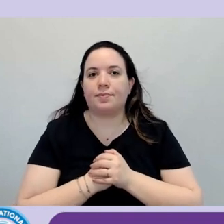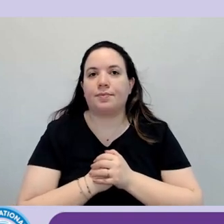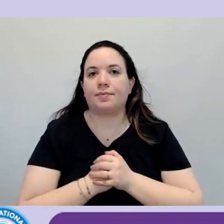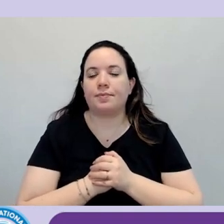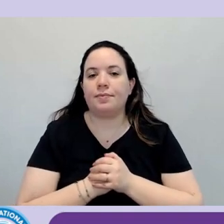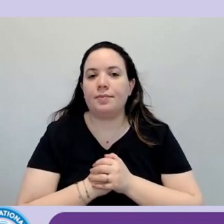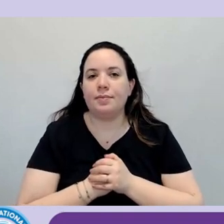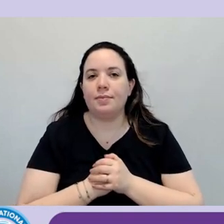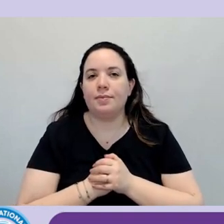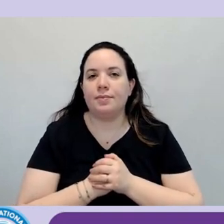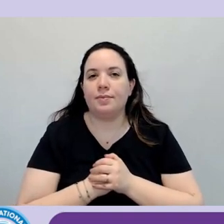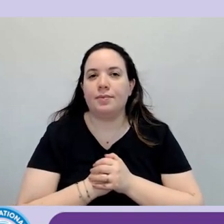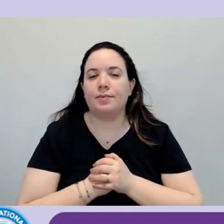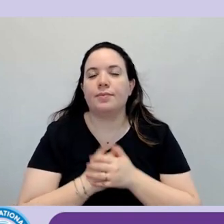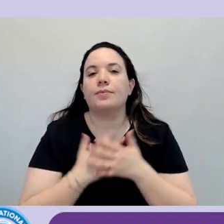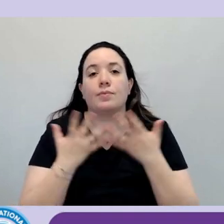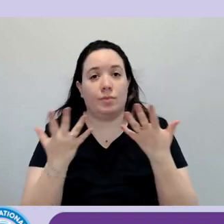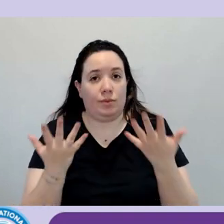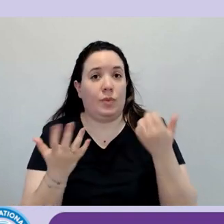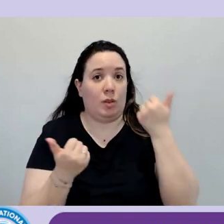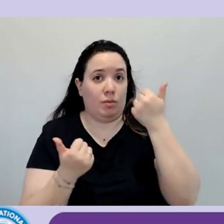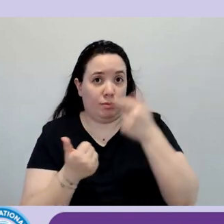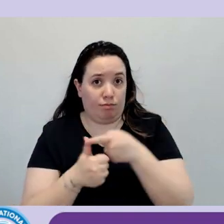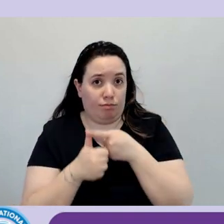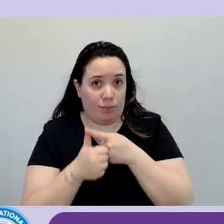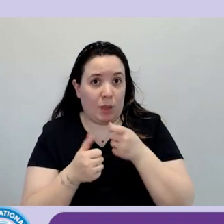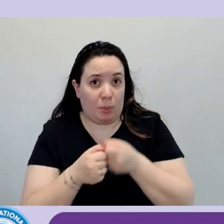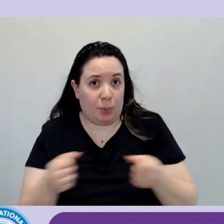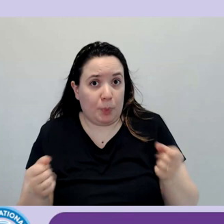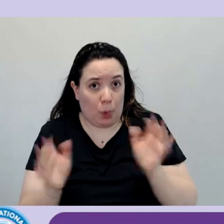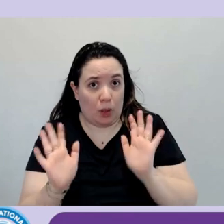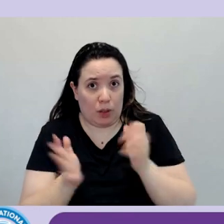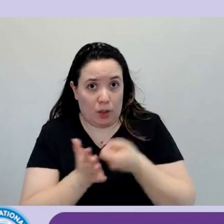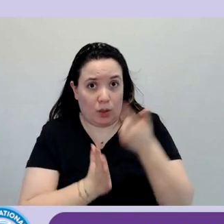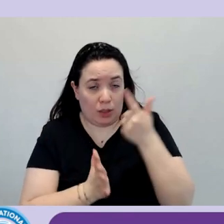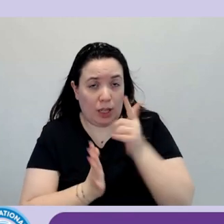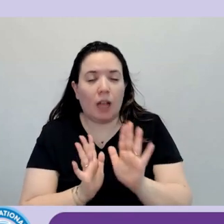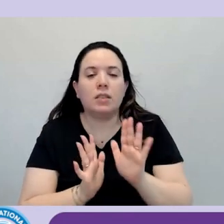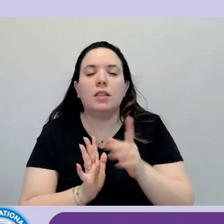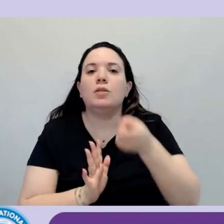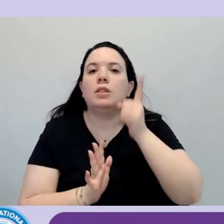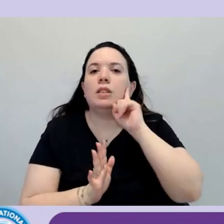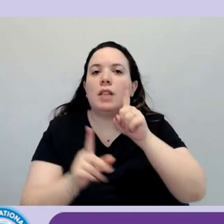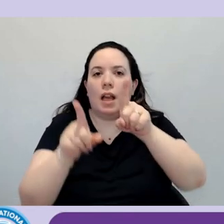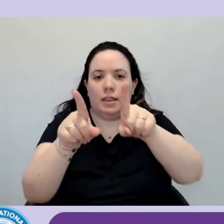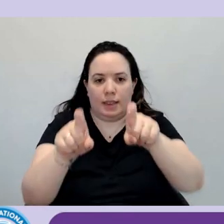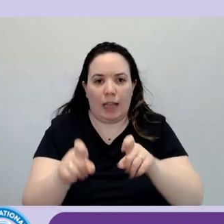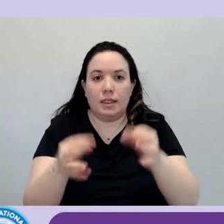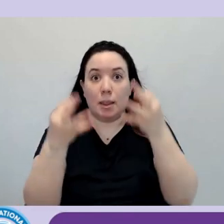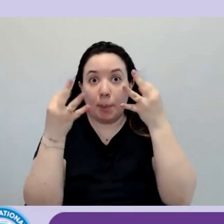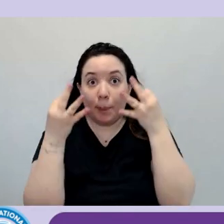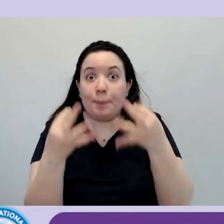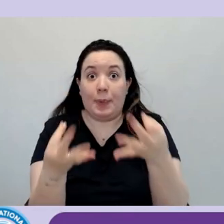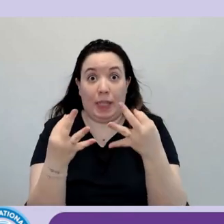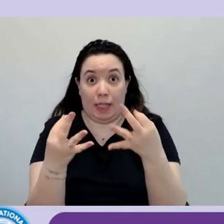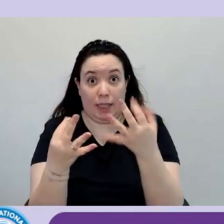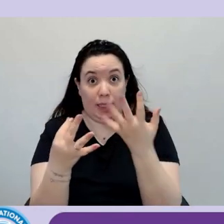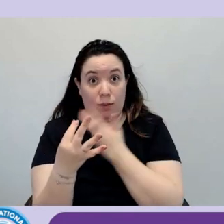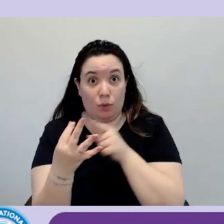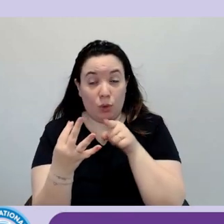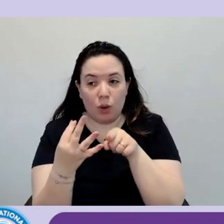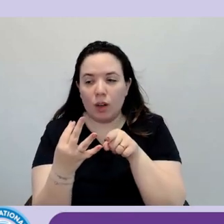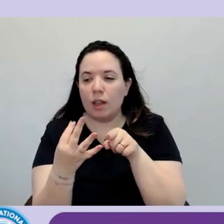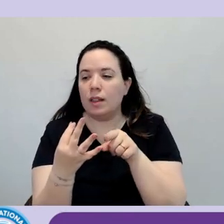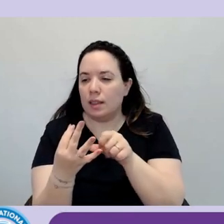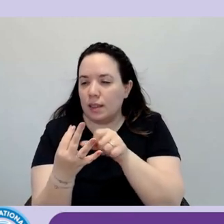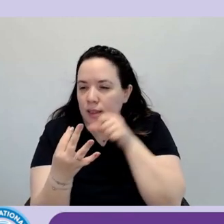quindi questo è un aspetto fondamentale cioè se si vogliono condurre delle verifiche serie fatte bene il